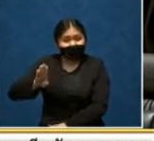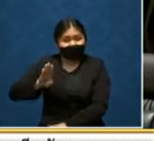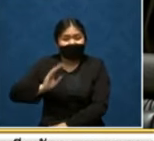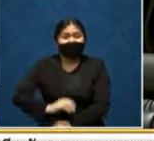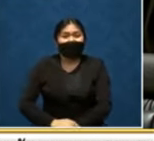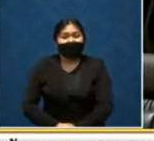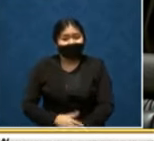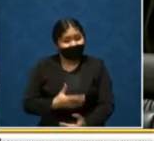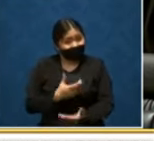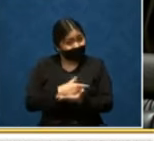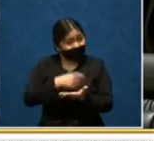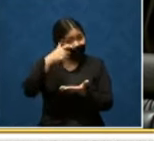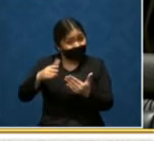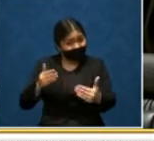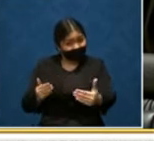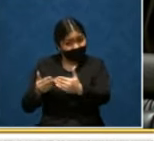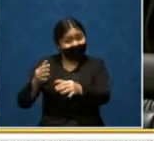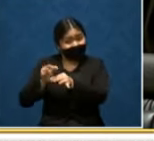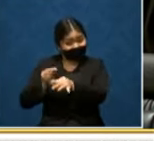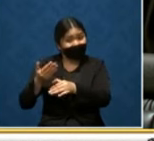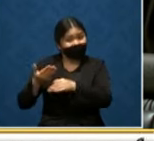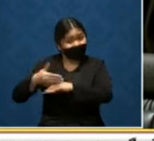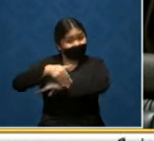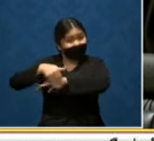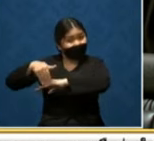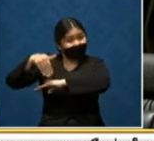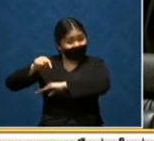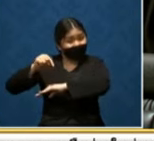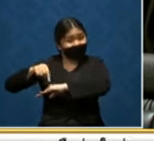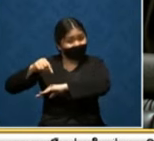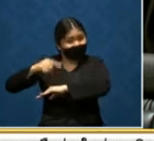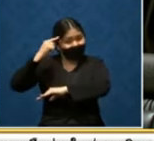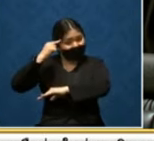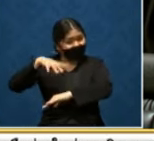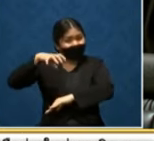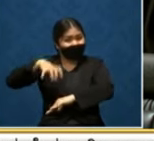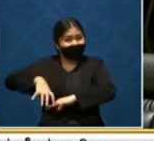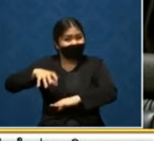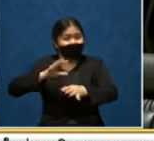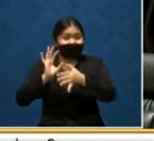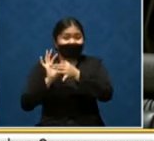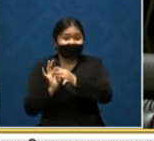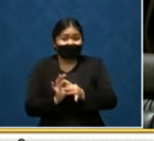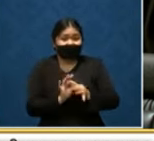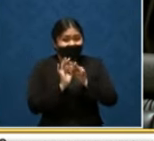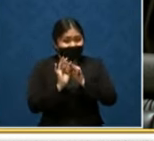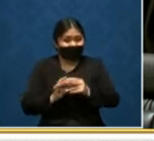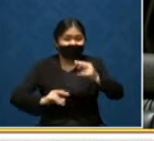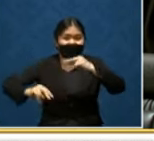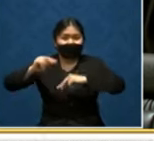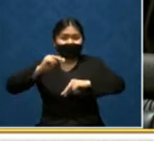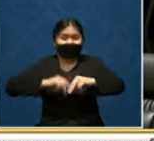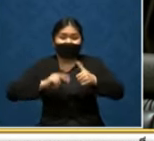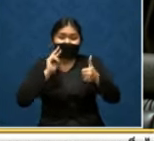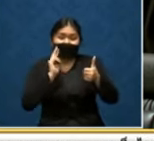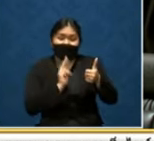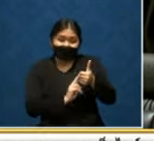เบ็ดเสร็จโอนไปสู่บัญชีนี้ผมคิดว่าหน่วยงานที่เกี่ยวข้องสามารถไปตรวจสอบเส้นทางการเงินของรองปลัดเทศบาล